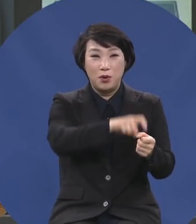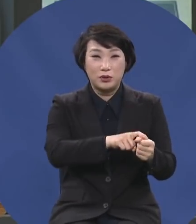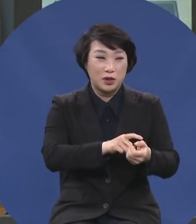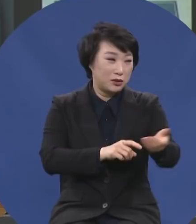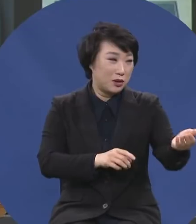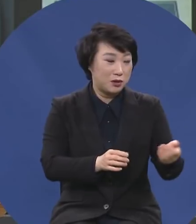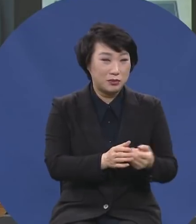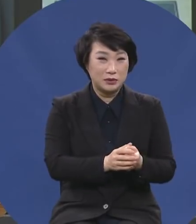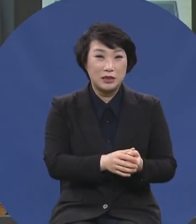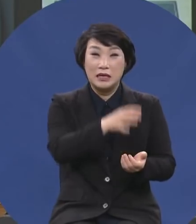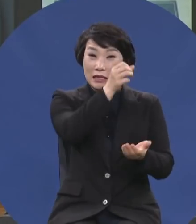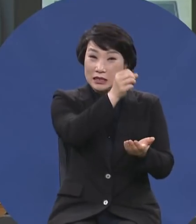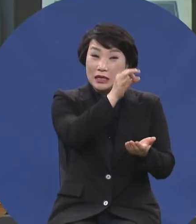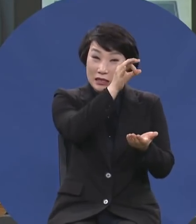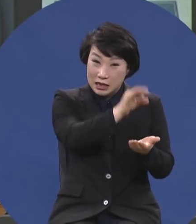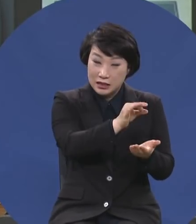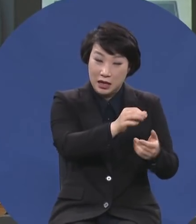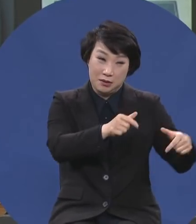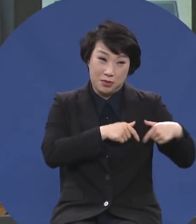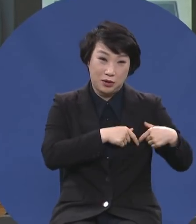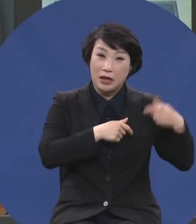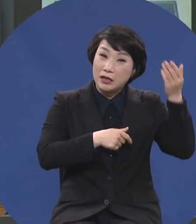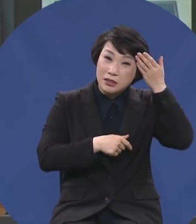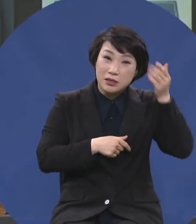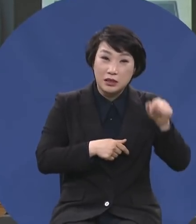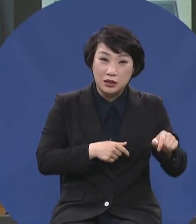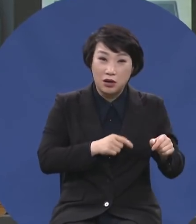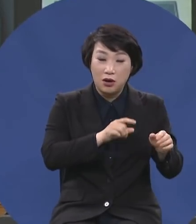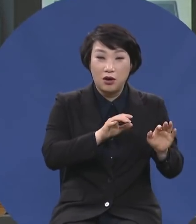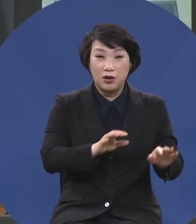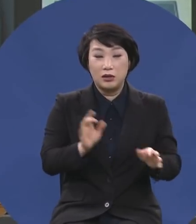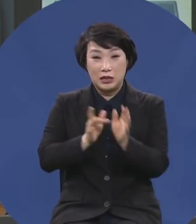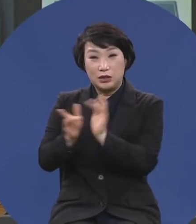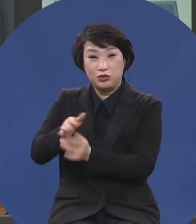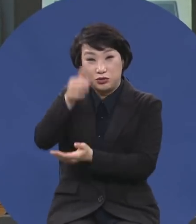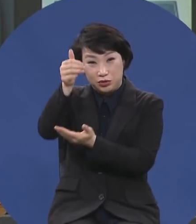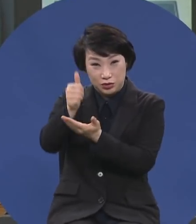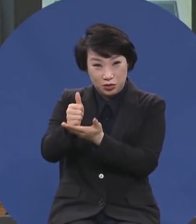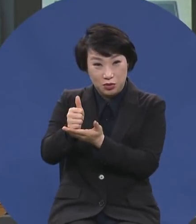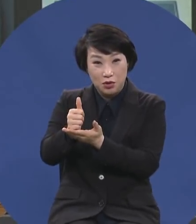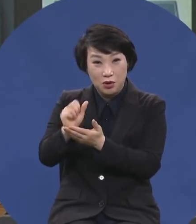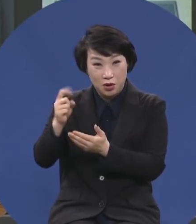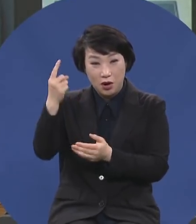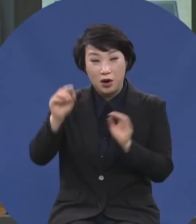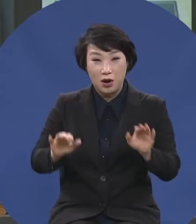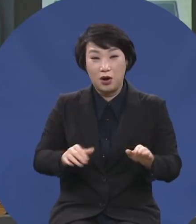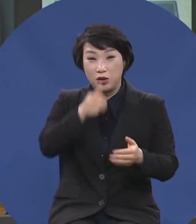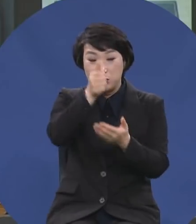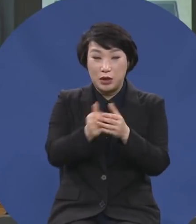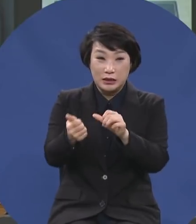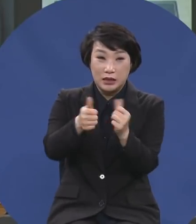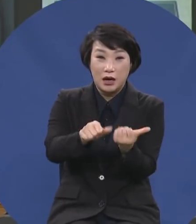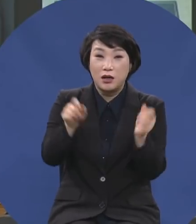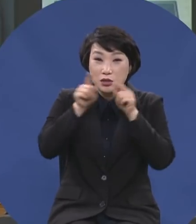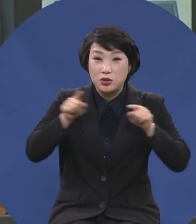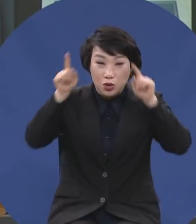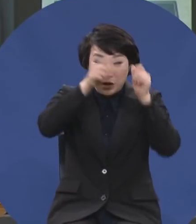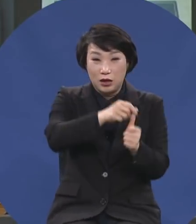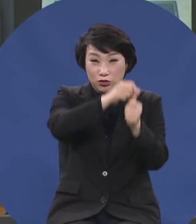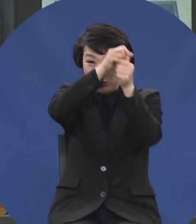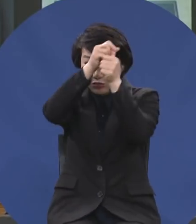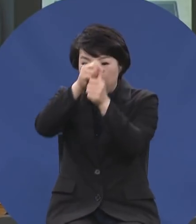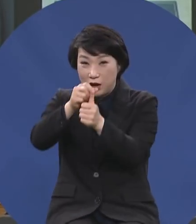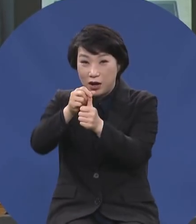만능이라고는 재물과 명예와 지식은 예수 그리스도로 죄와 사망과 지옥에서